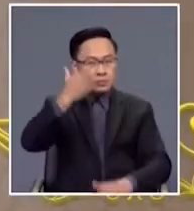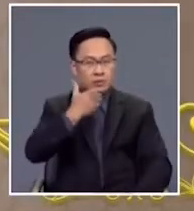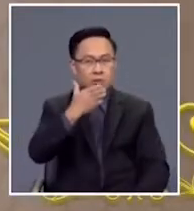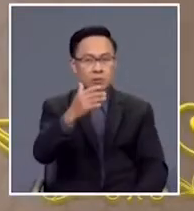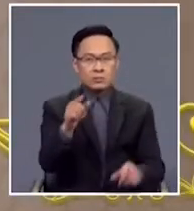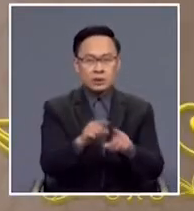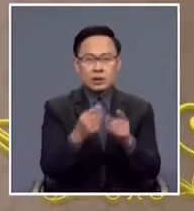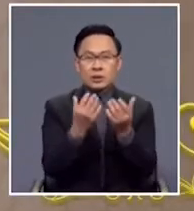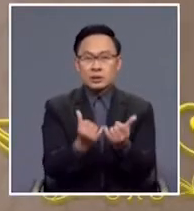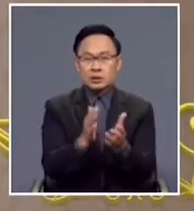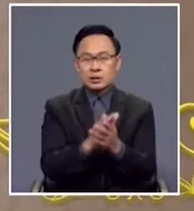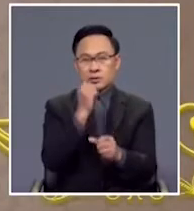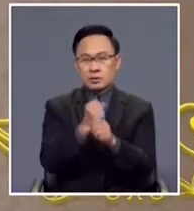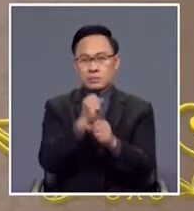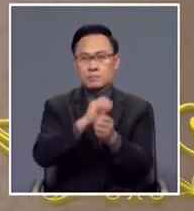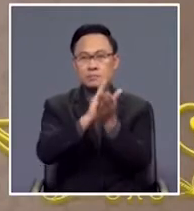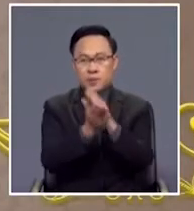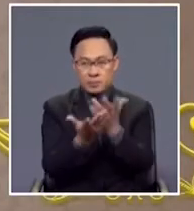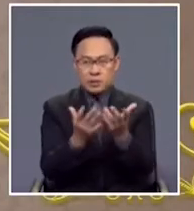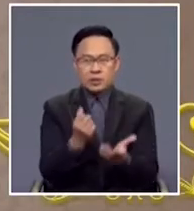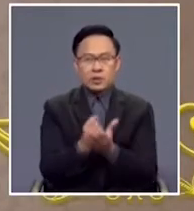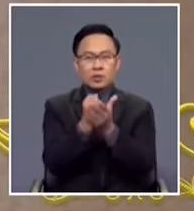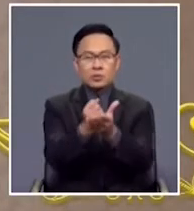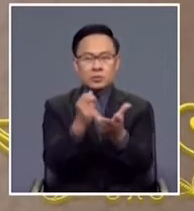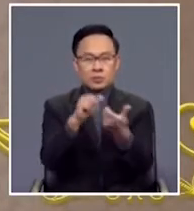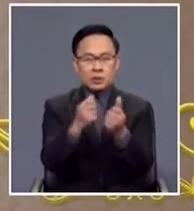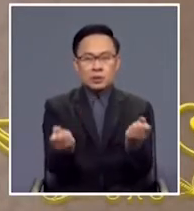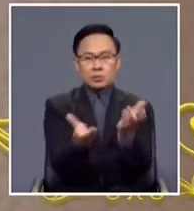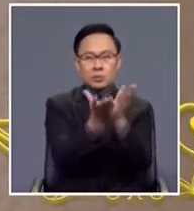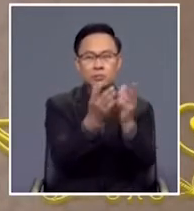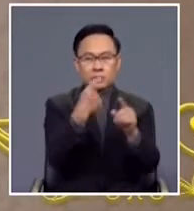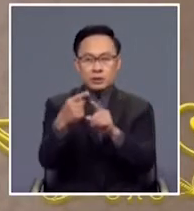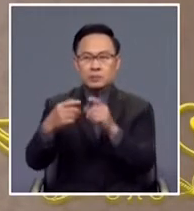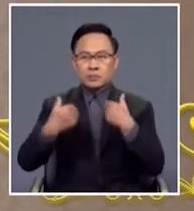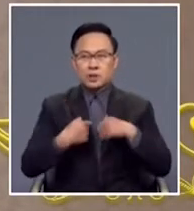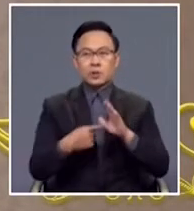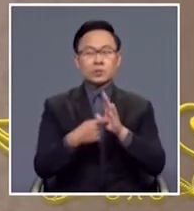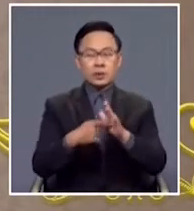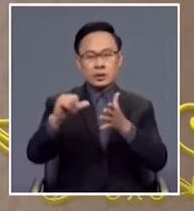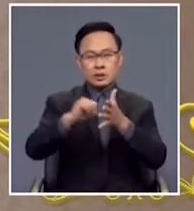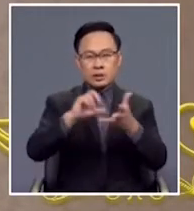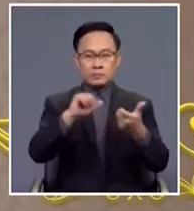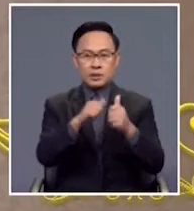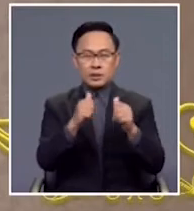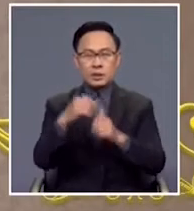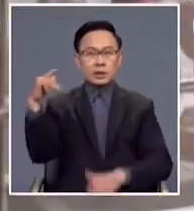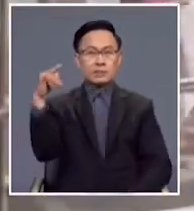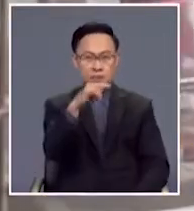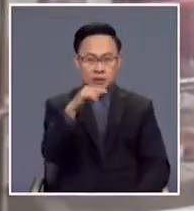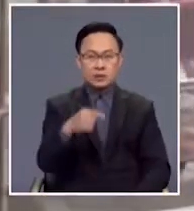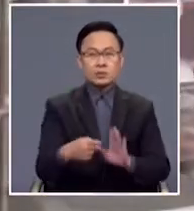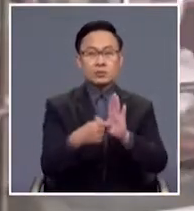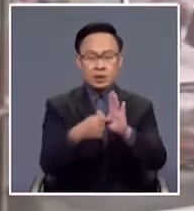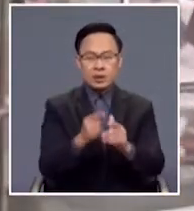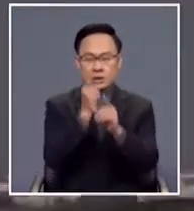ทั้งนี้หากเราไม่ปรับตัวย่อมจะส่งผลกระทบในวงกว้างเช่น 1. การแก้ไขปัญหาการบินพลเรือนตามข้อก